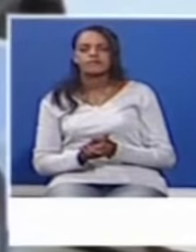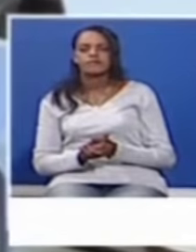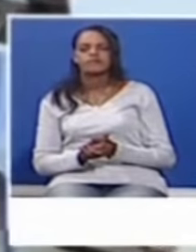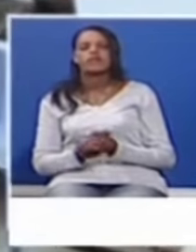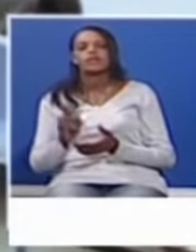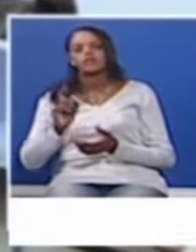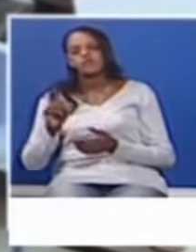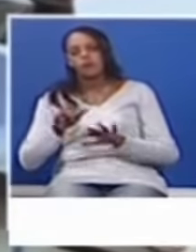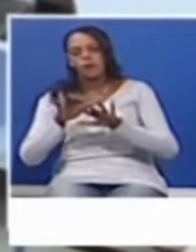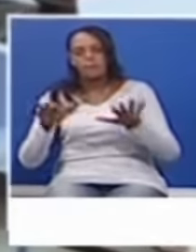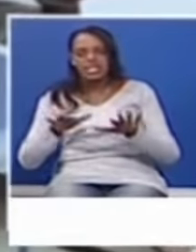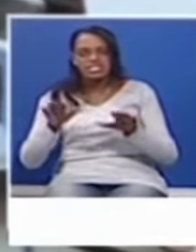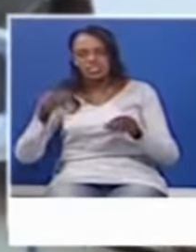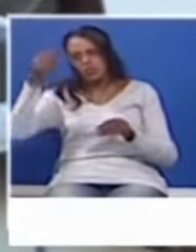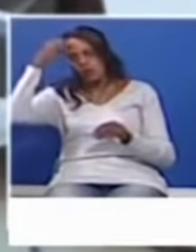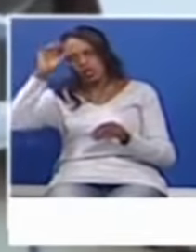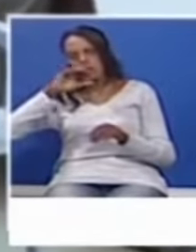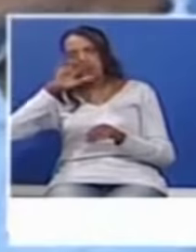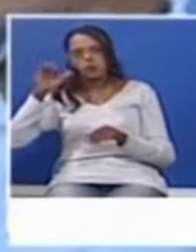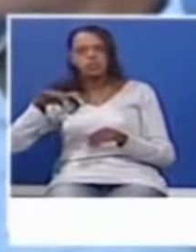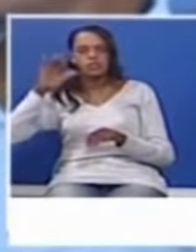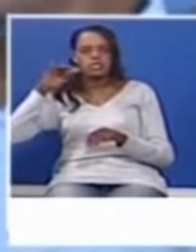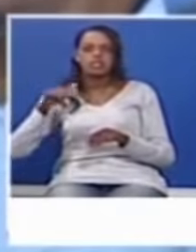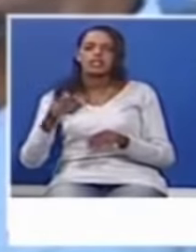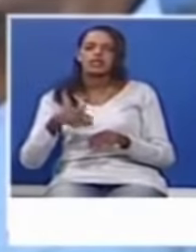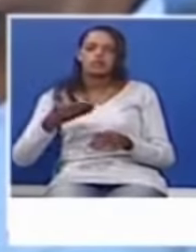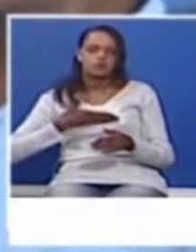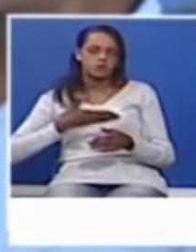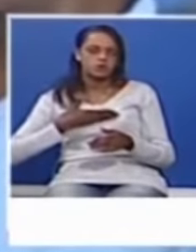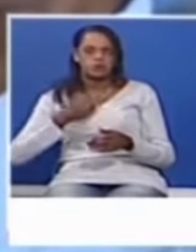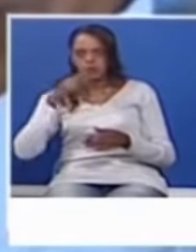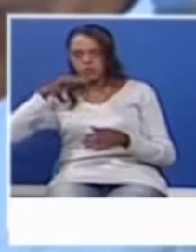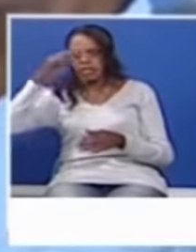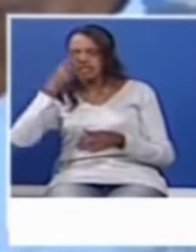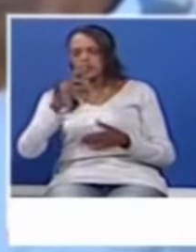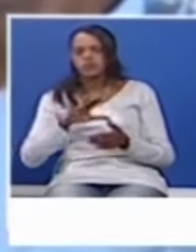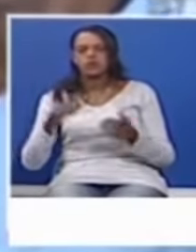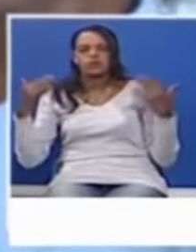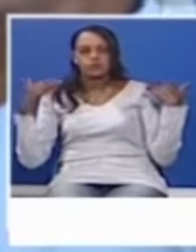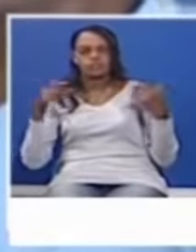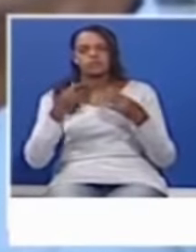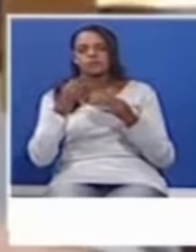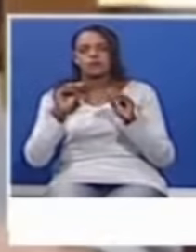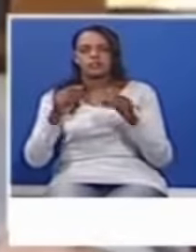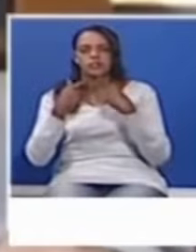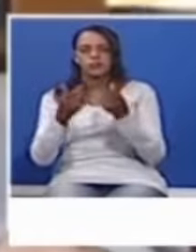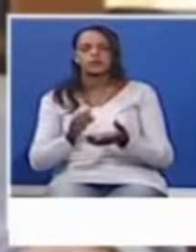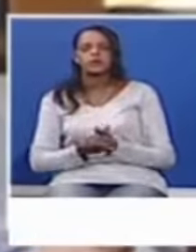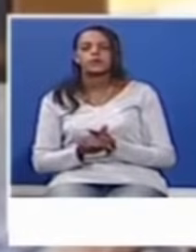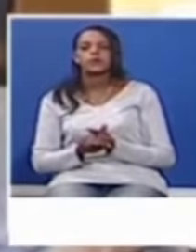ኣብ ንኡዞብ ኣባፅዕ ተሳታፍነት ተምሃሮ ኣብ ክሉ ደረጃታት ዕቤት የርኢ ከም ዘለዎ ሓላፊ ቤት ፅሕፈት ትምህርቲ ኣብቲ ንኡዞባ መምህር እስማኤል ሳልሕ